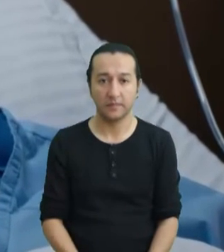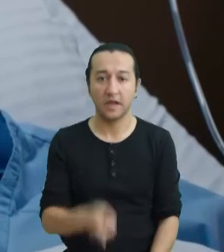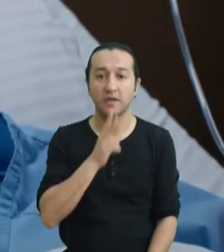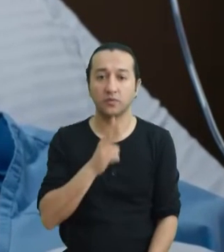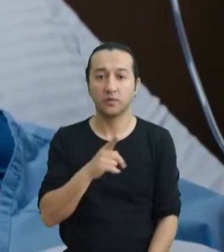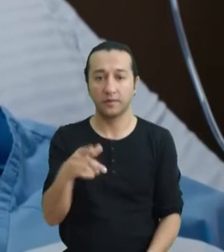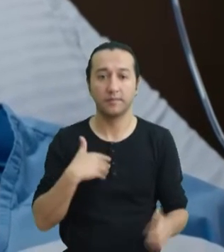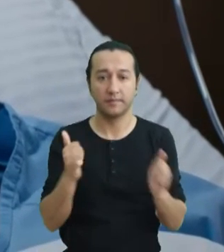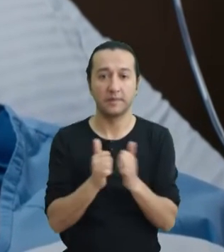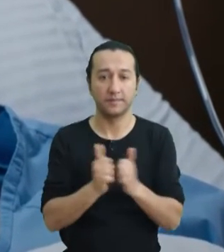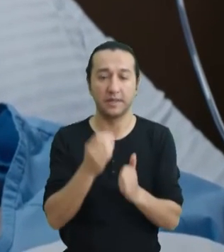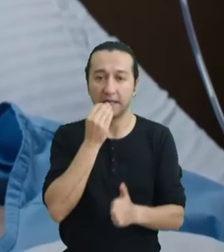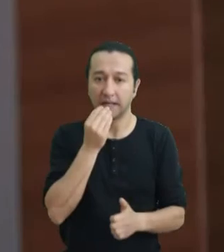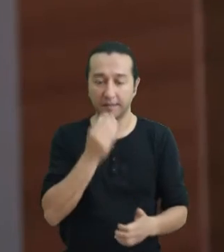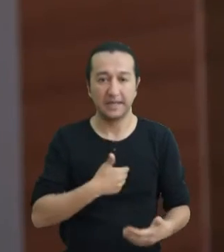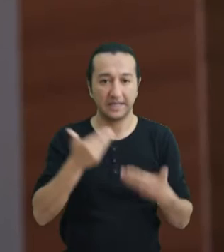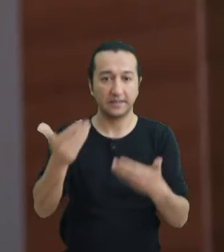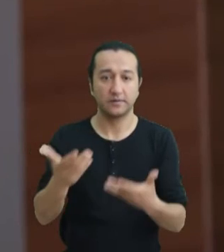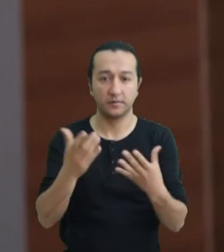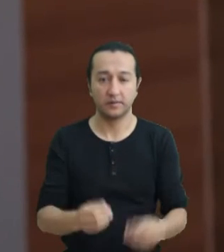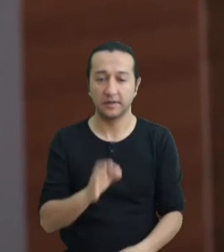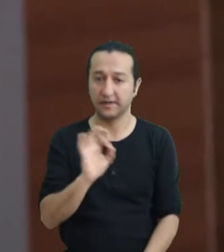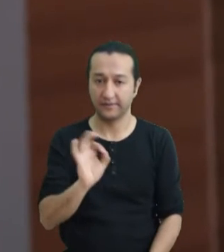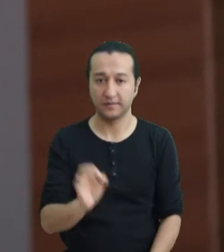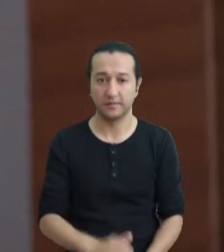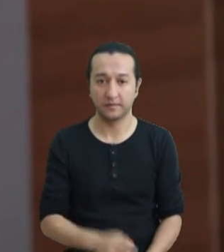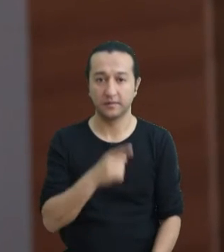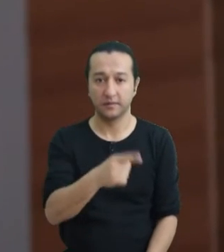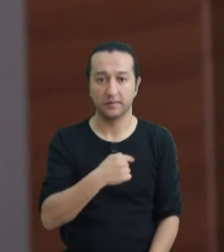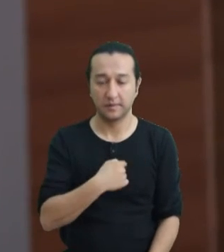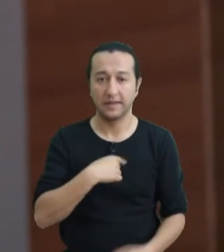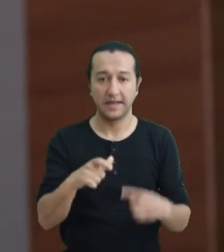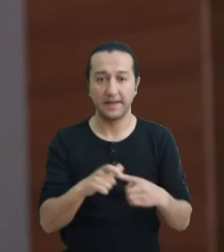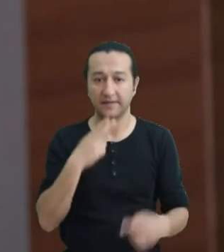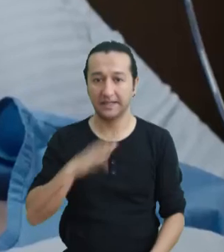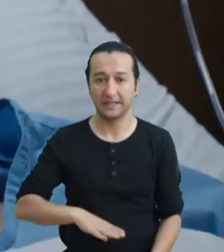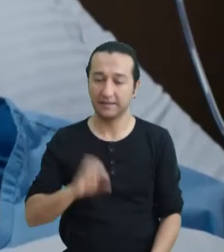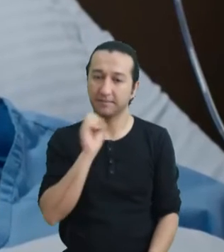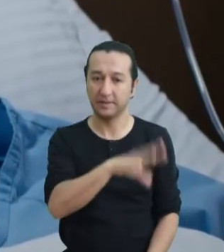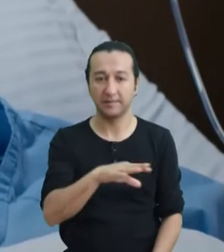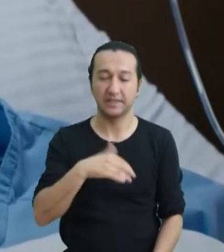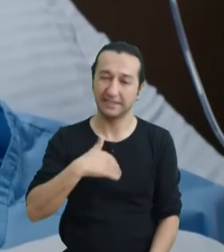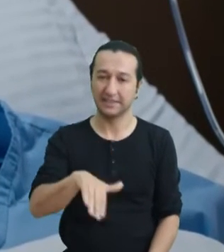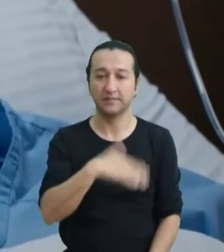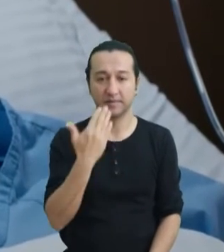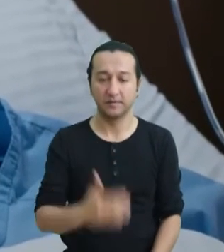En son beraber yemeğe gitmiştik. Evet. Ben Elif'i bırakmak için yanınızdan ayrıldım.